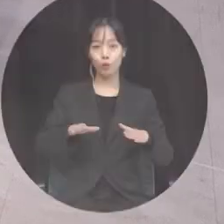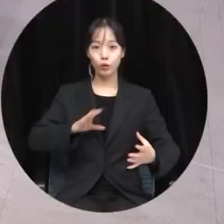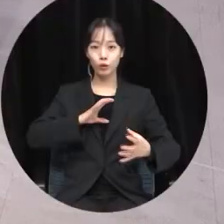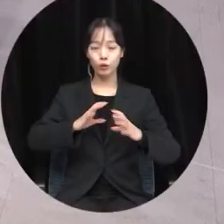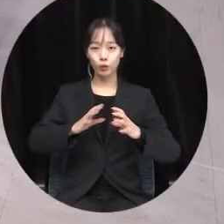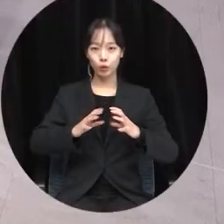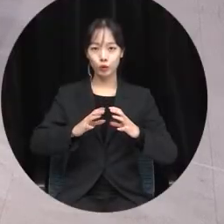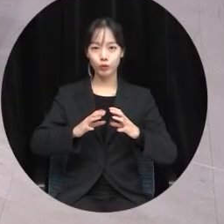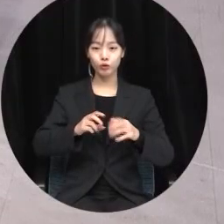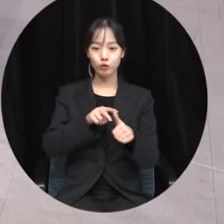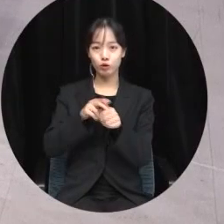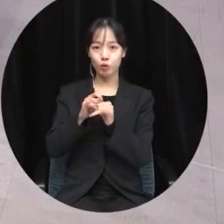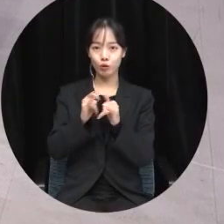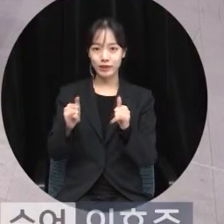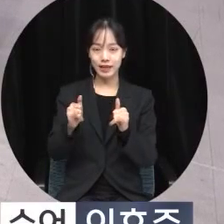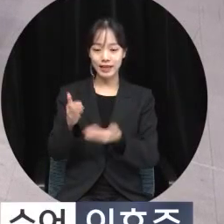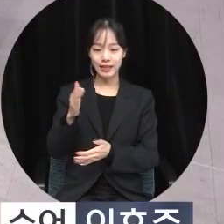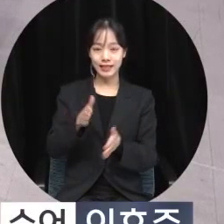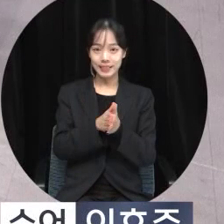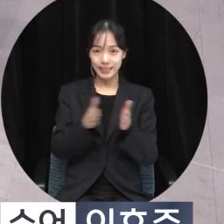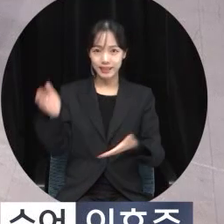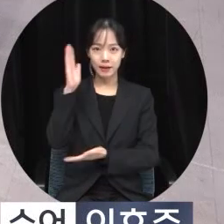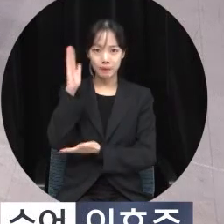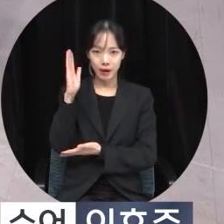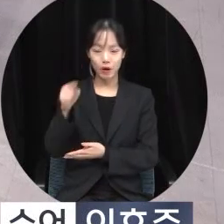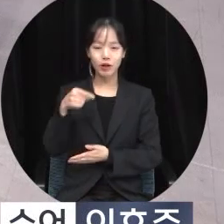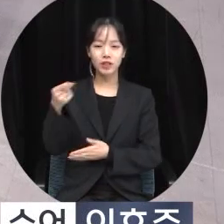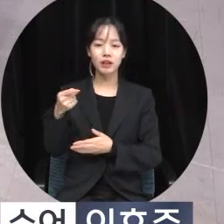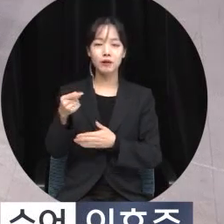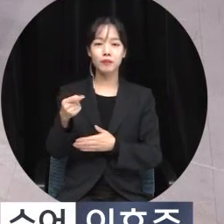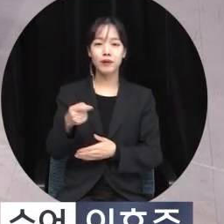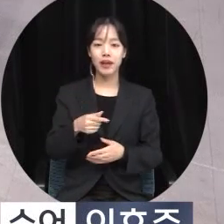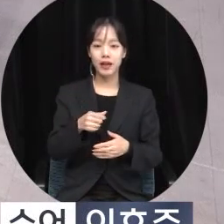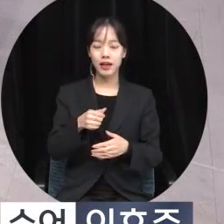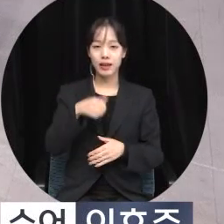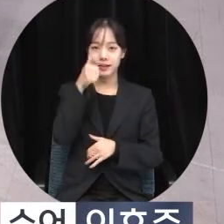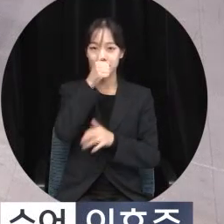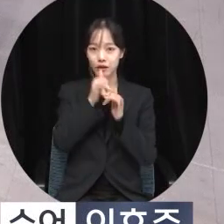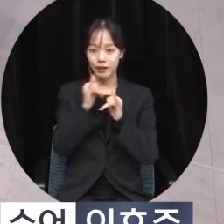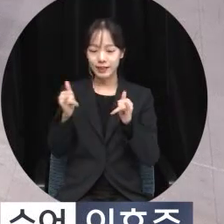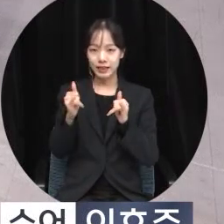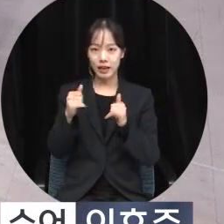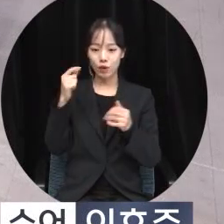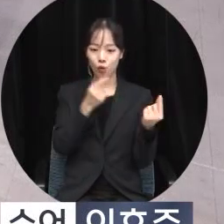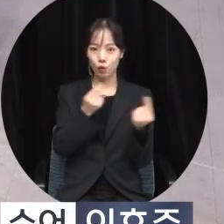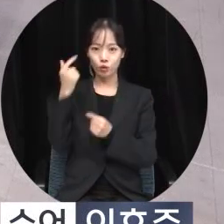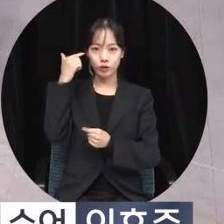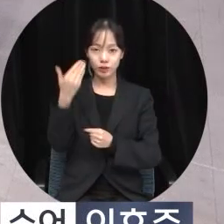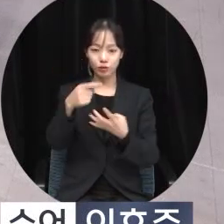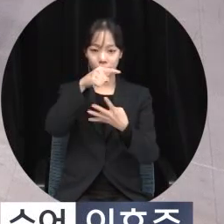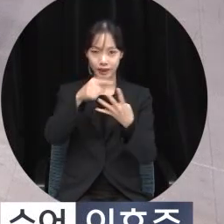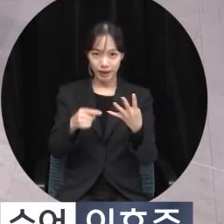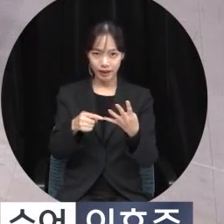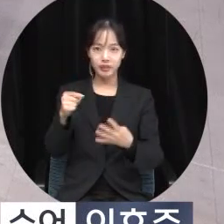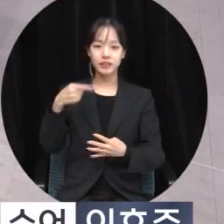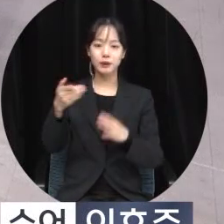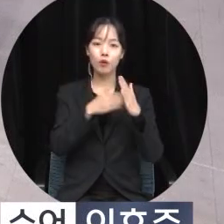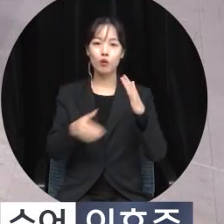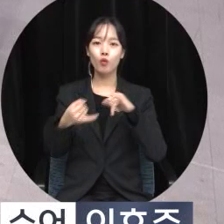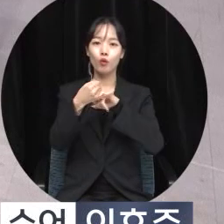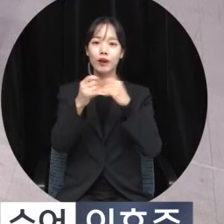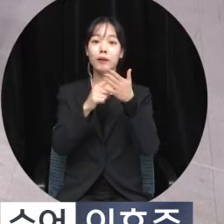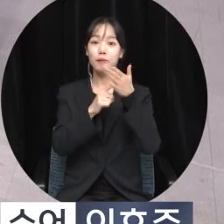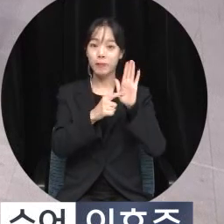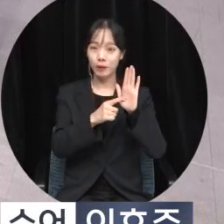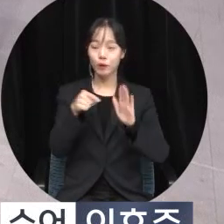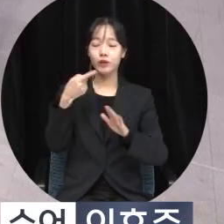토론은 후보자들의 시작 발언과 사회자 공통 질문 네 가지, 또 후보자 공약 발표 후 개별